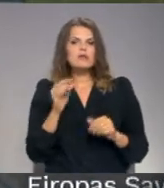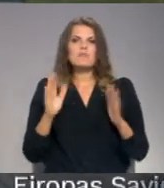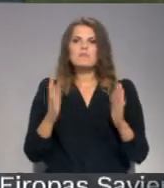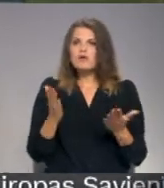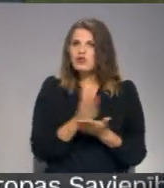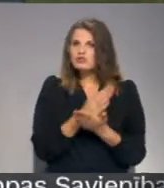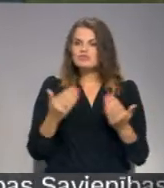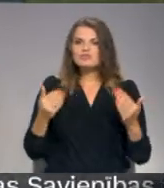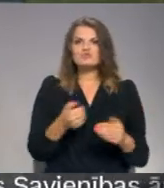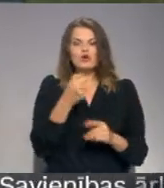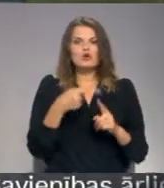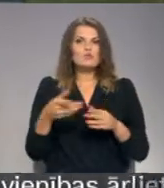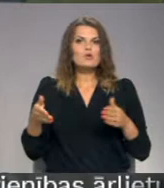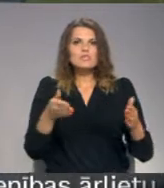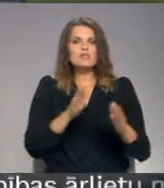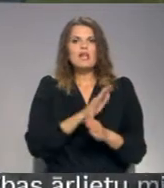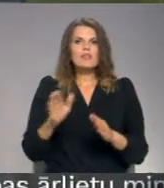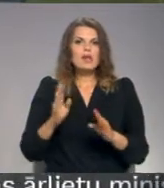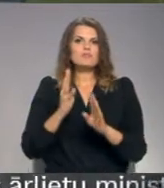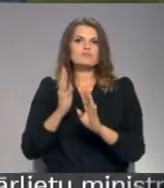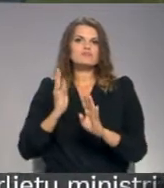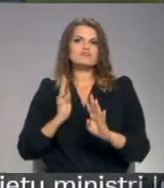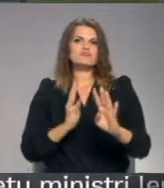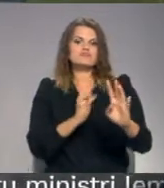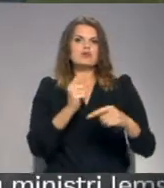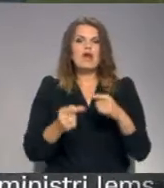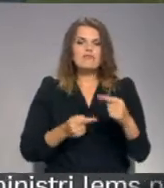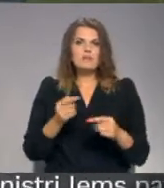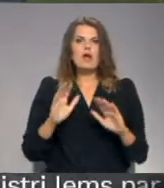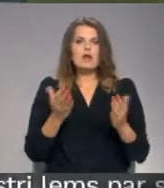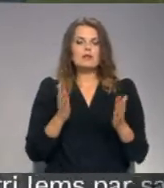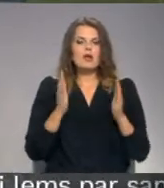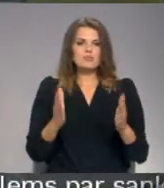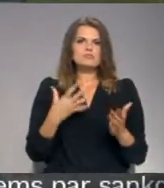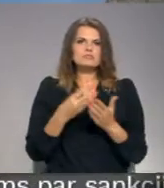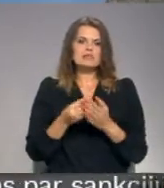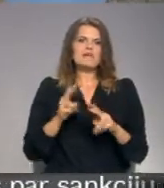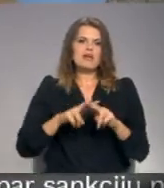krustaceļā cilvēki nevis ies aiz krusta, kā vienmēr citus gadus, bet atradīsies savos